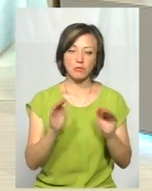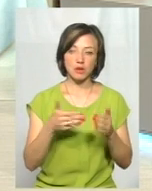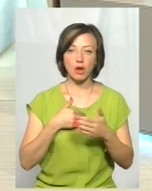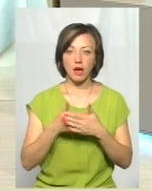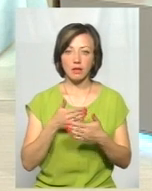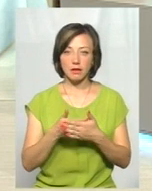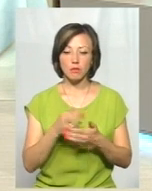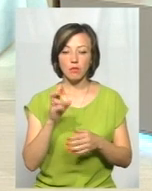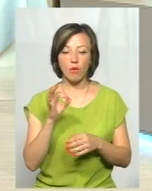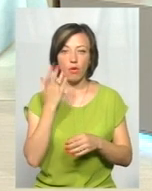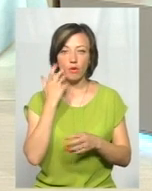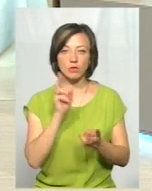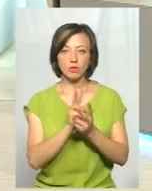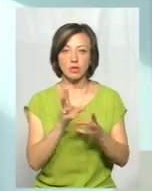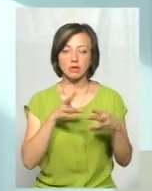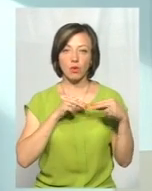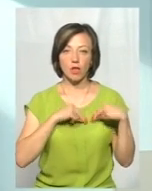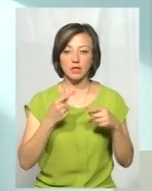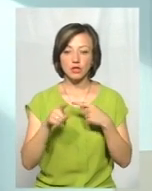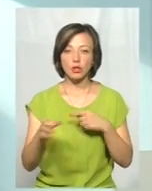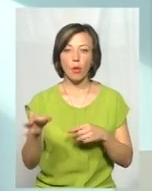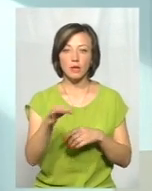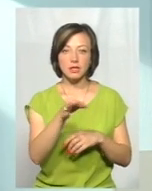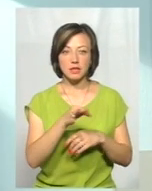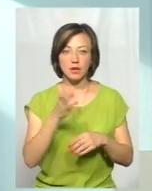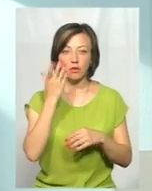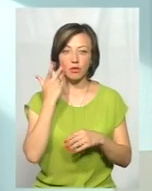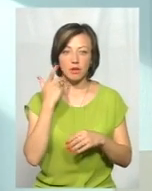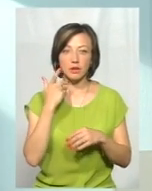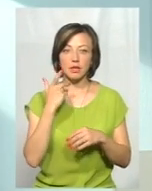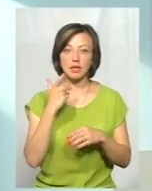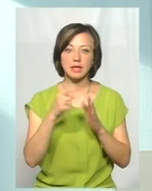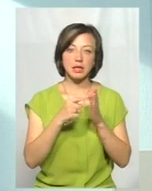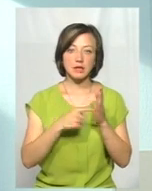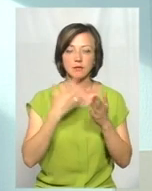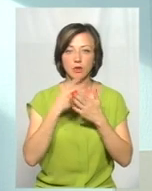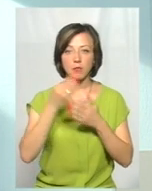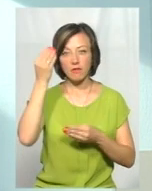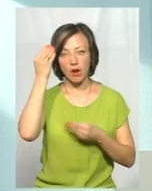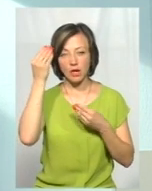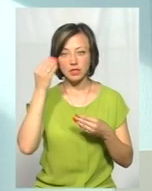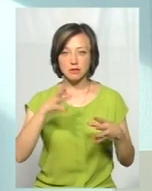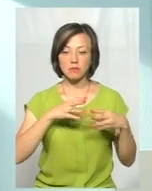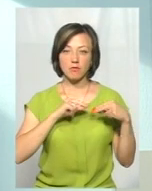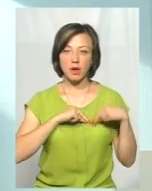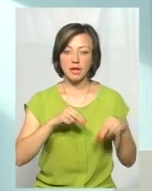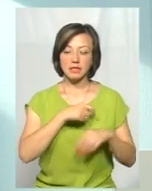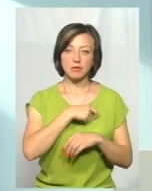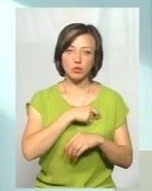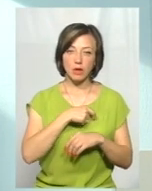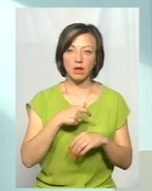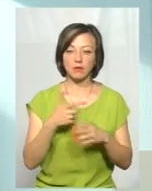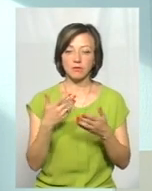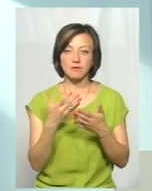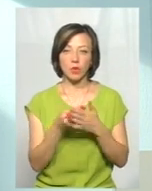що коли ми зустрічаємося з колегами з інших областей, і коли там ділимося своїми враженнями від співпраці з депутатами, від